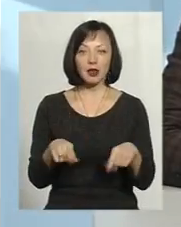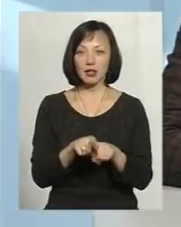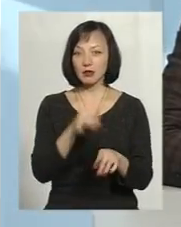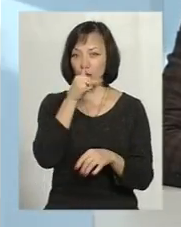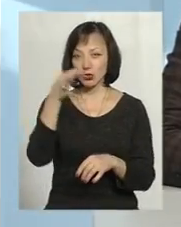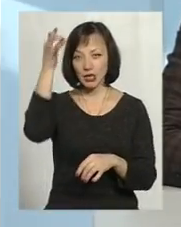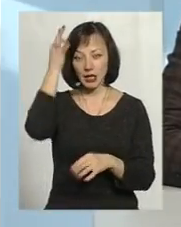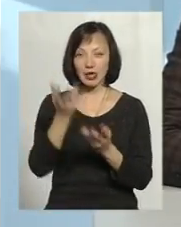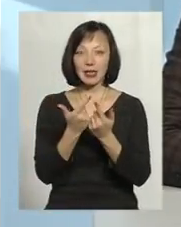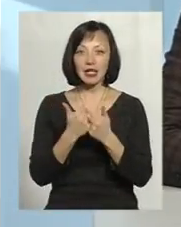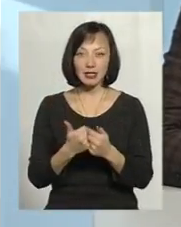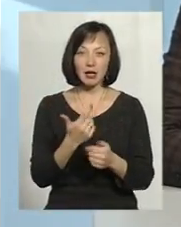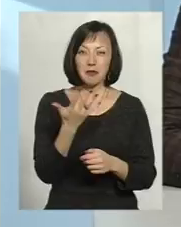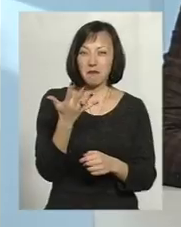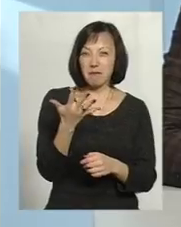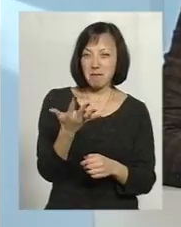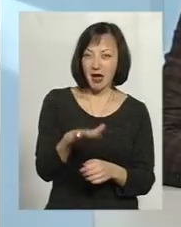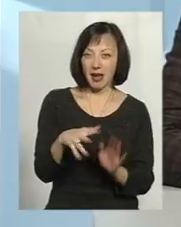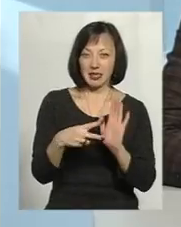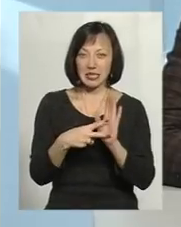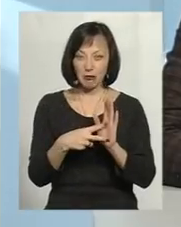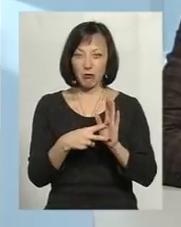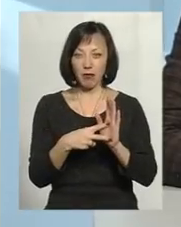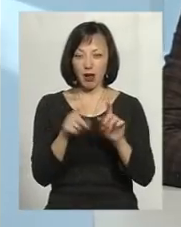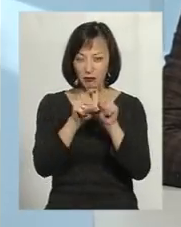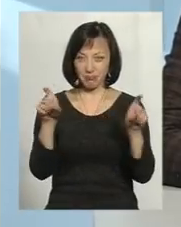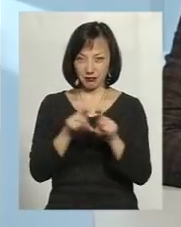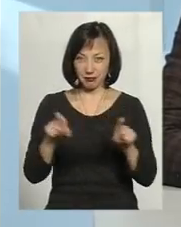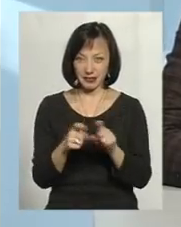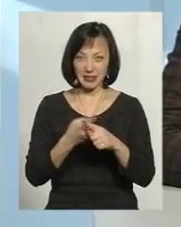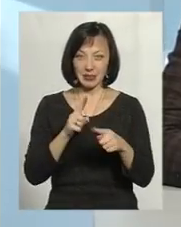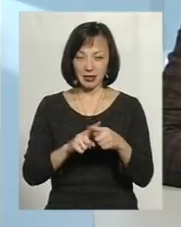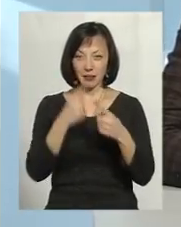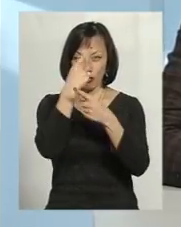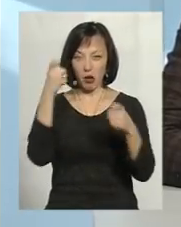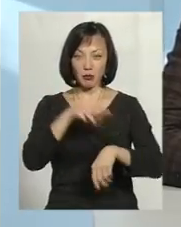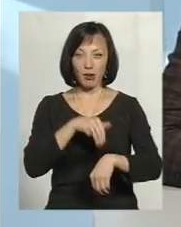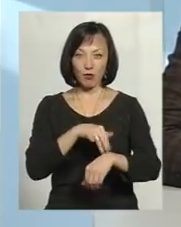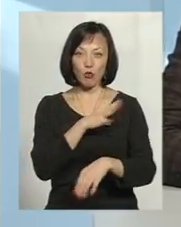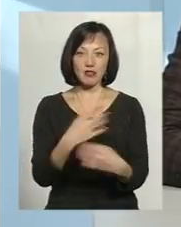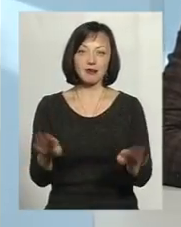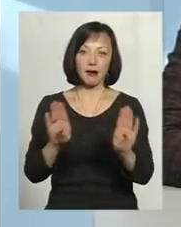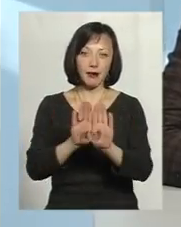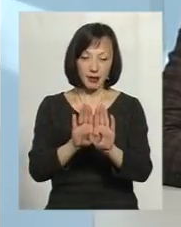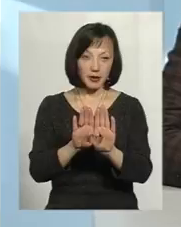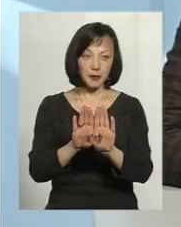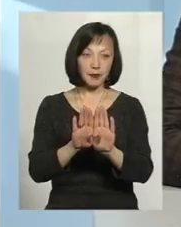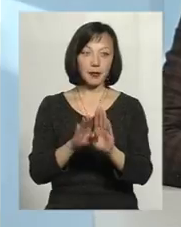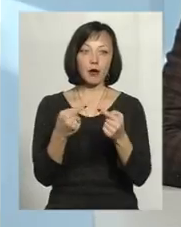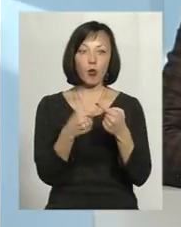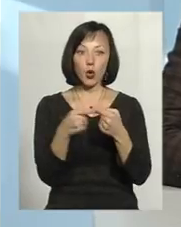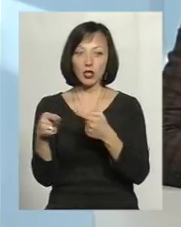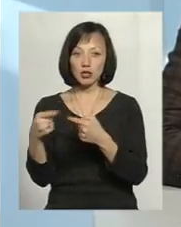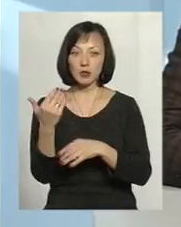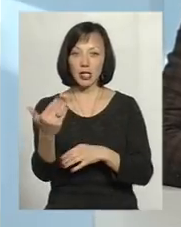згадати кількість, але 5 чи 7 точок за інформацією правоохоронців були закриті. По інших,